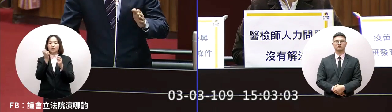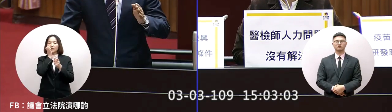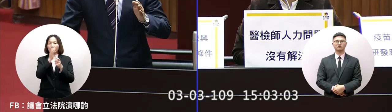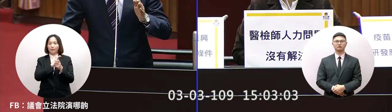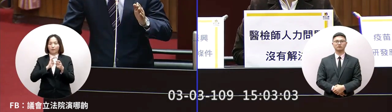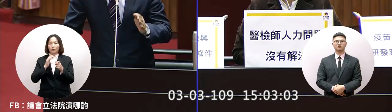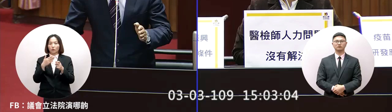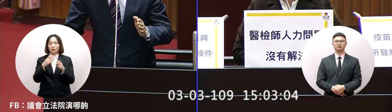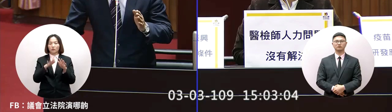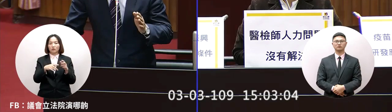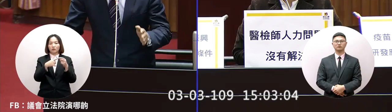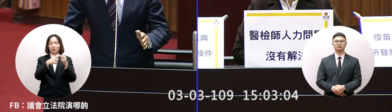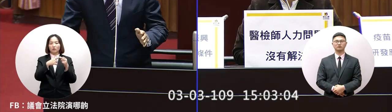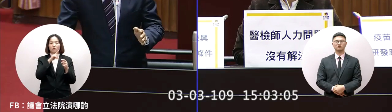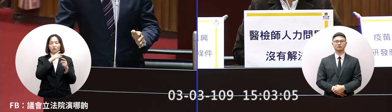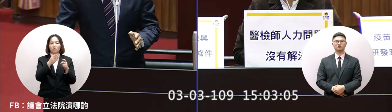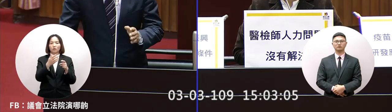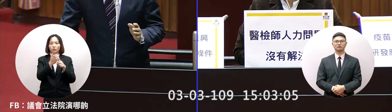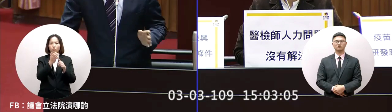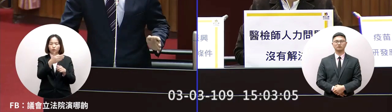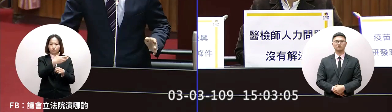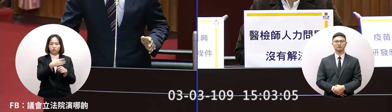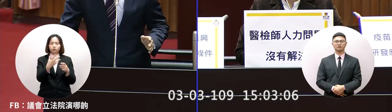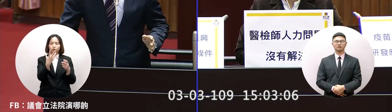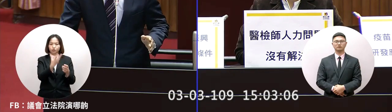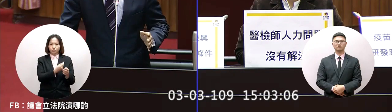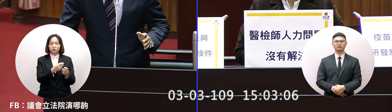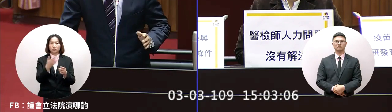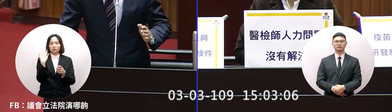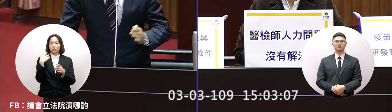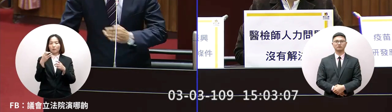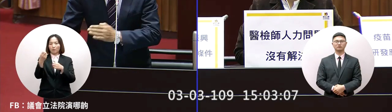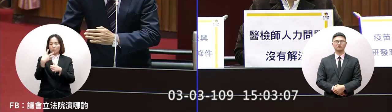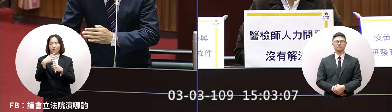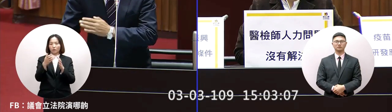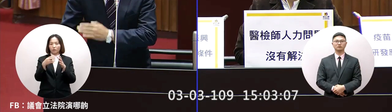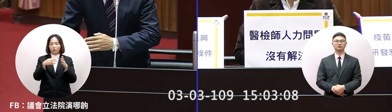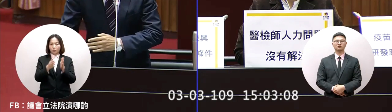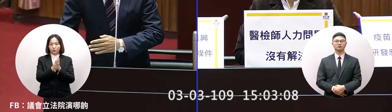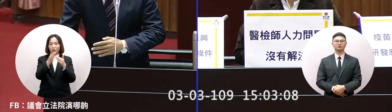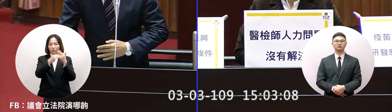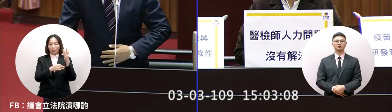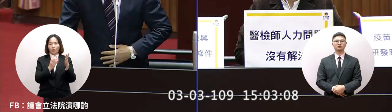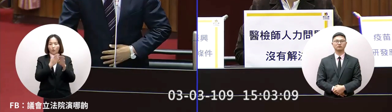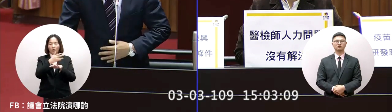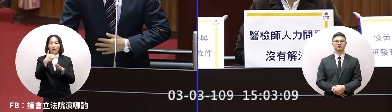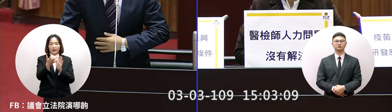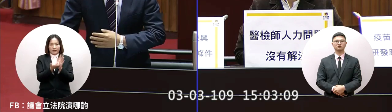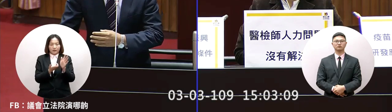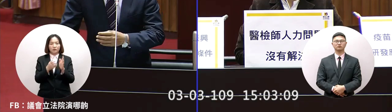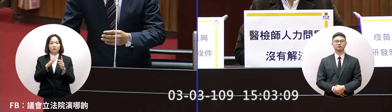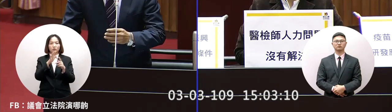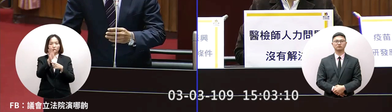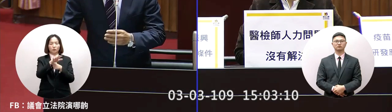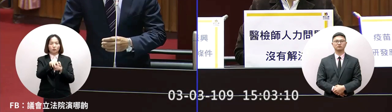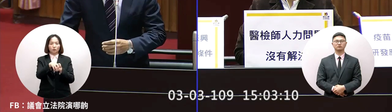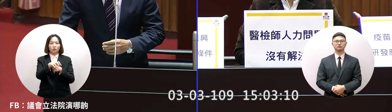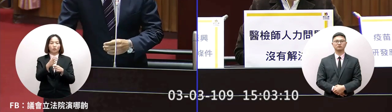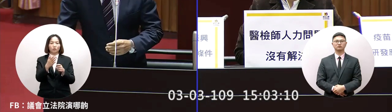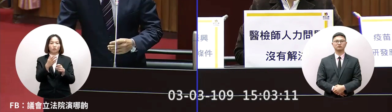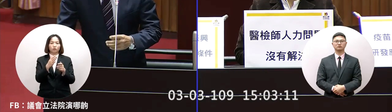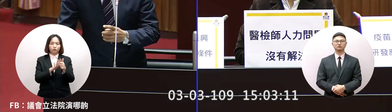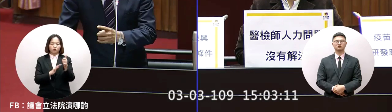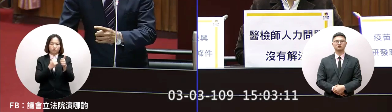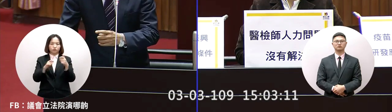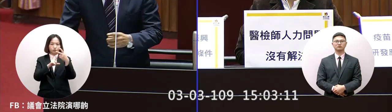五花鱼现在产量快结束，那因为院长之前就有交代，在即使条例还没通过之前，那农委会我们在二月就已